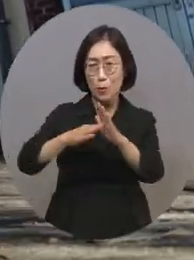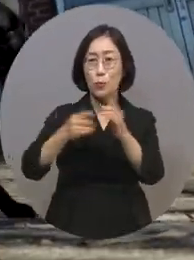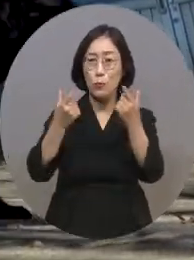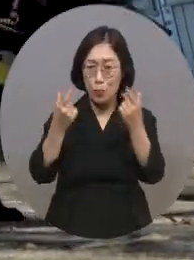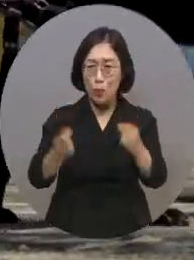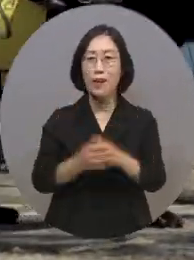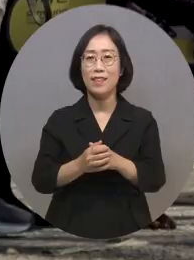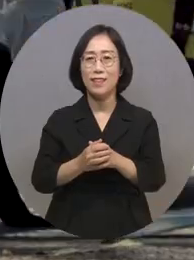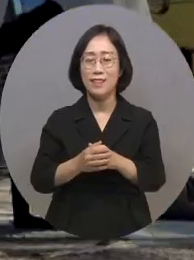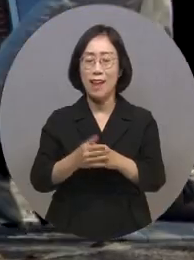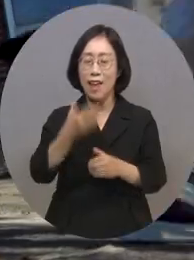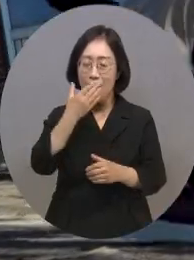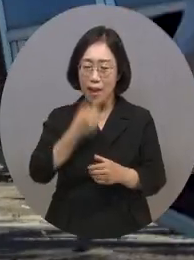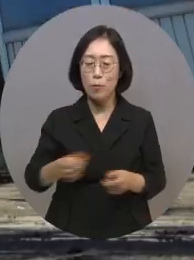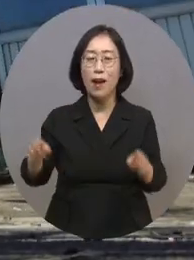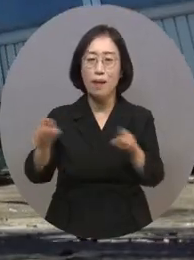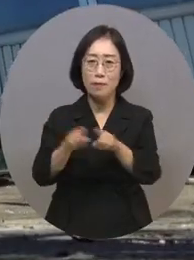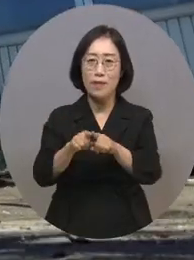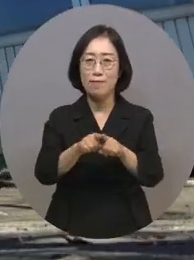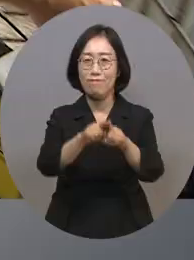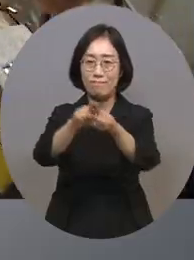행복한 동행을 이어가고 있습니다.